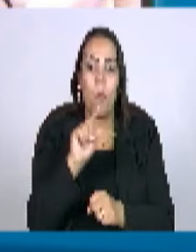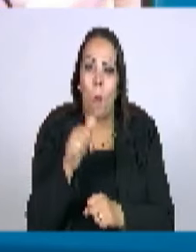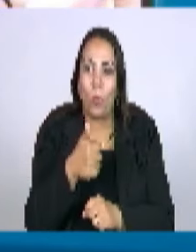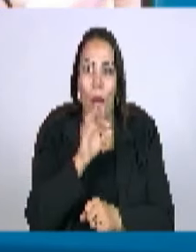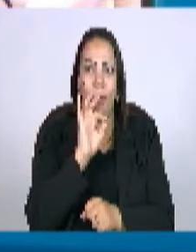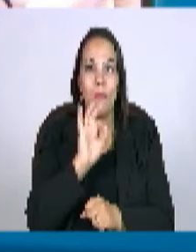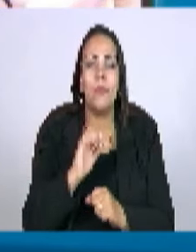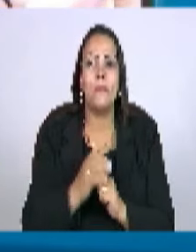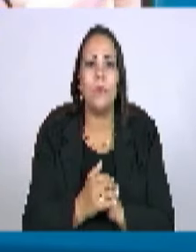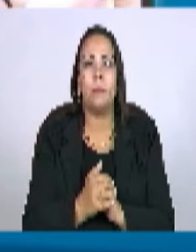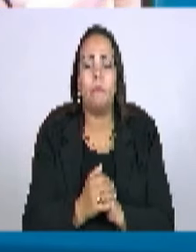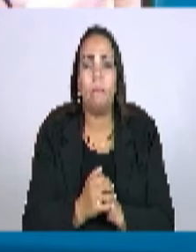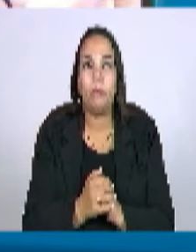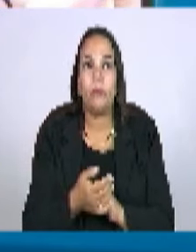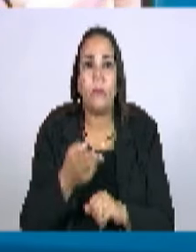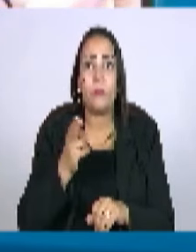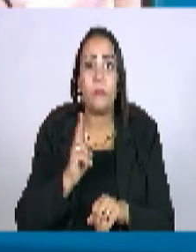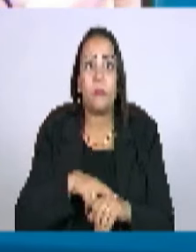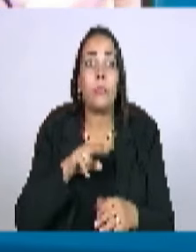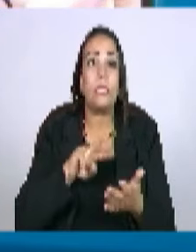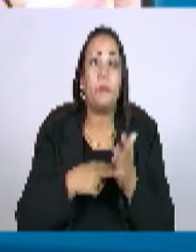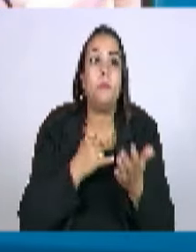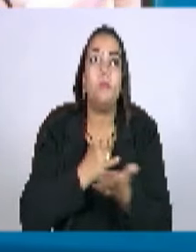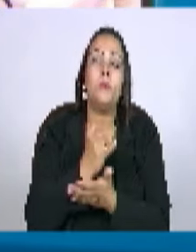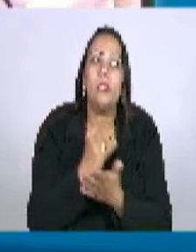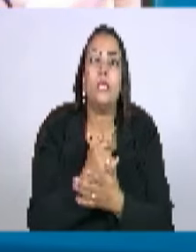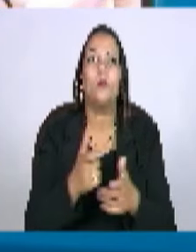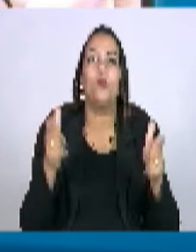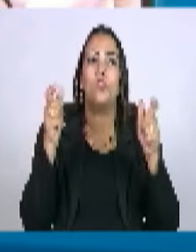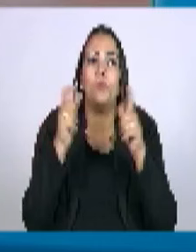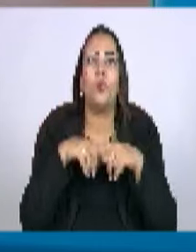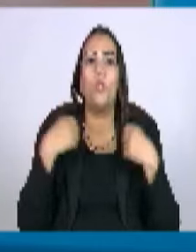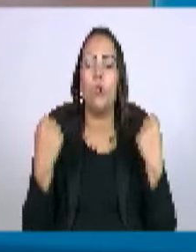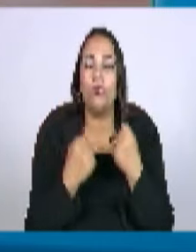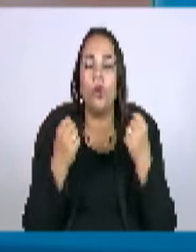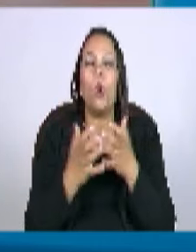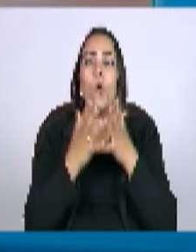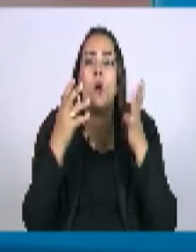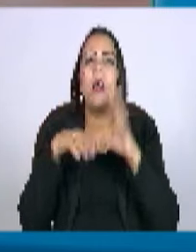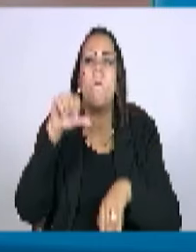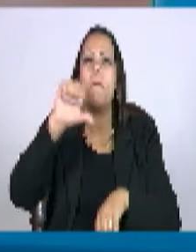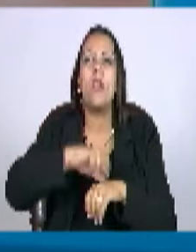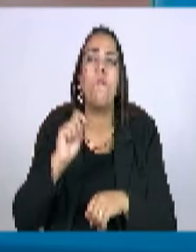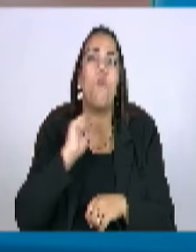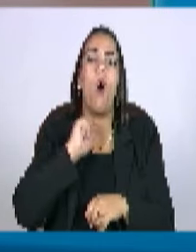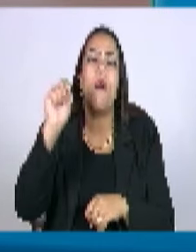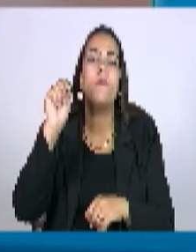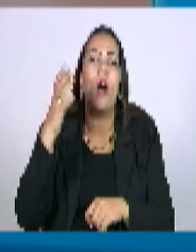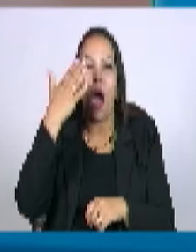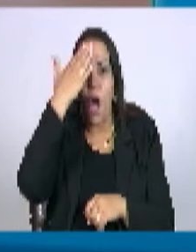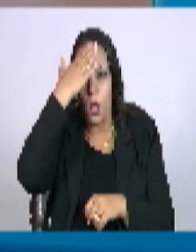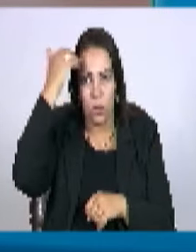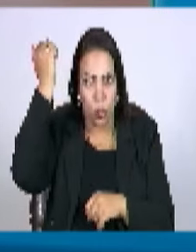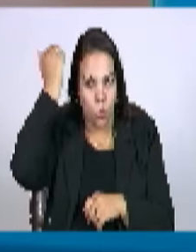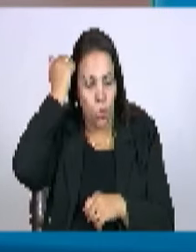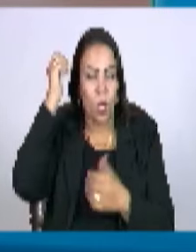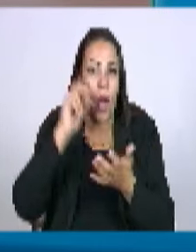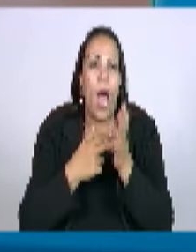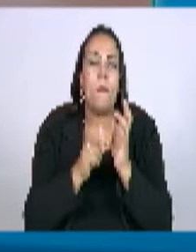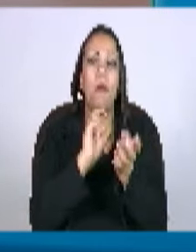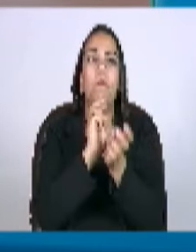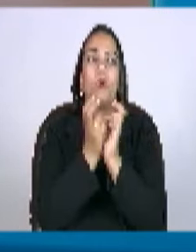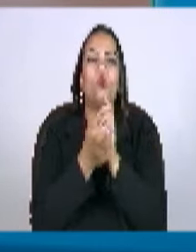جدا وعامله مدارس مجتمعيه وانشطه واسعه للغايه في محافظه اسيوط فدي كانت عامله هذا